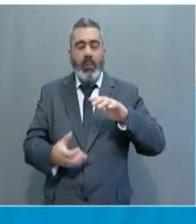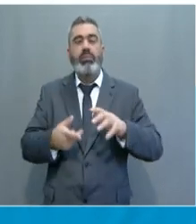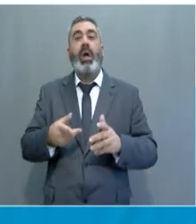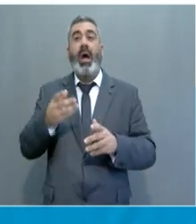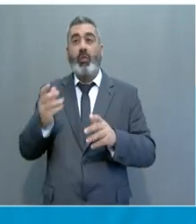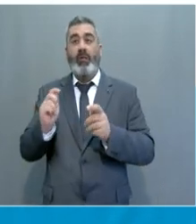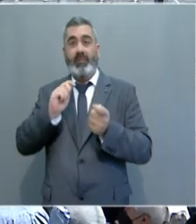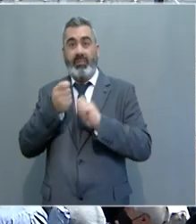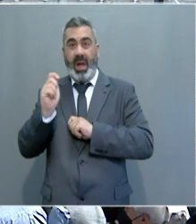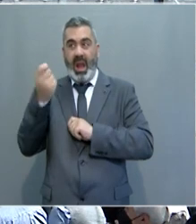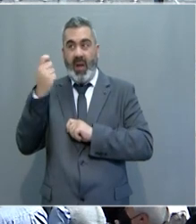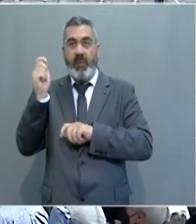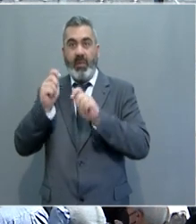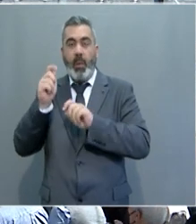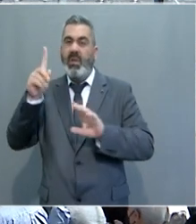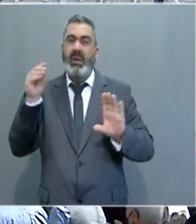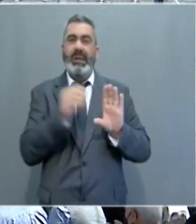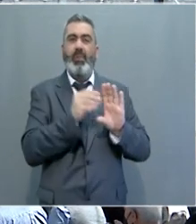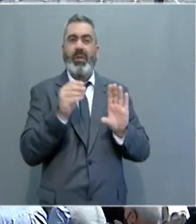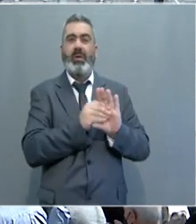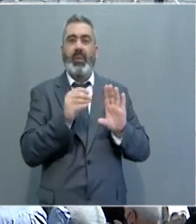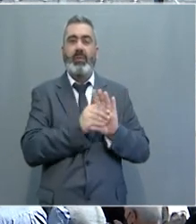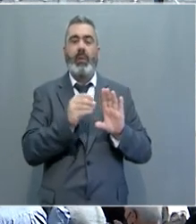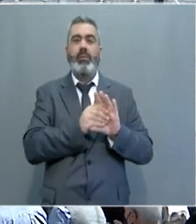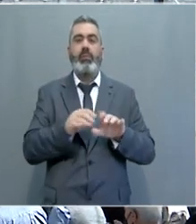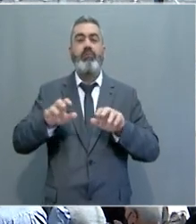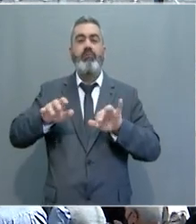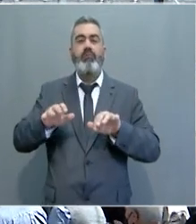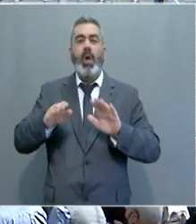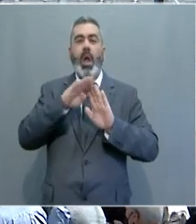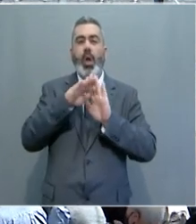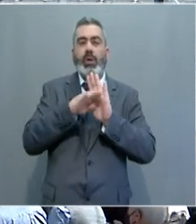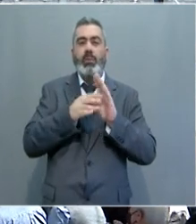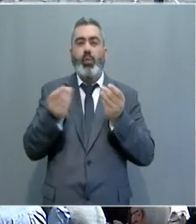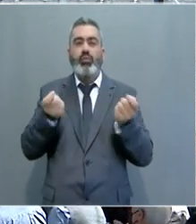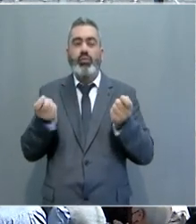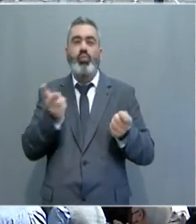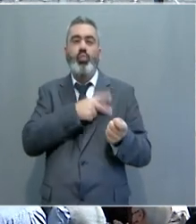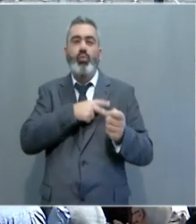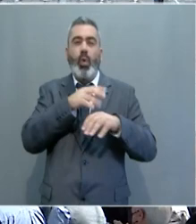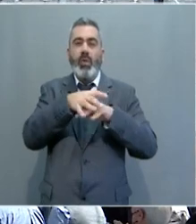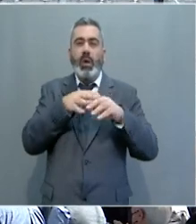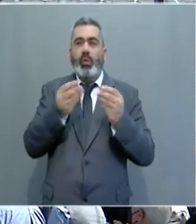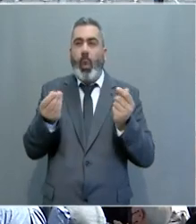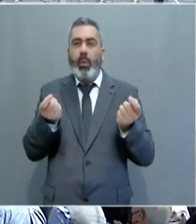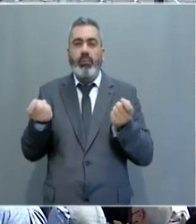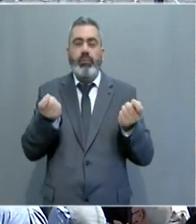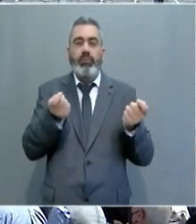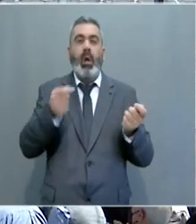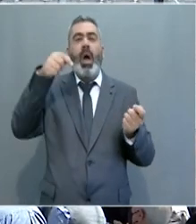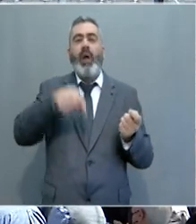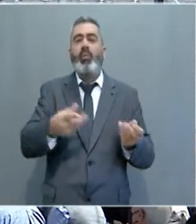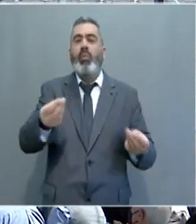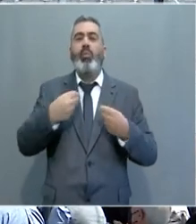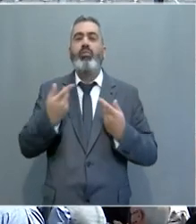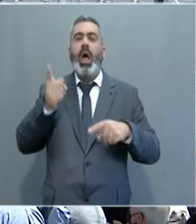αποθήκευσης και με έξυπνο λογισμικό διαχείρισης των αναγκών του δικτύου, θα μπορέσουν να μας κάνουν πραγματικά ανεξάρτητους.